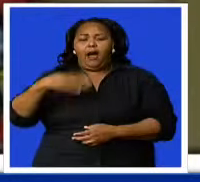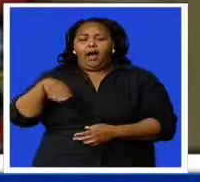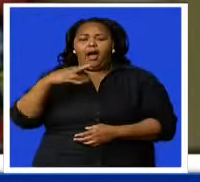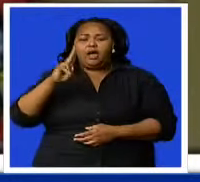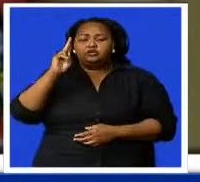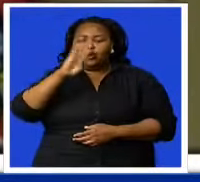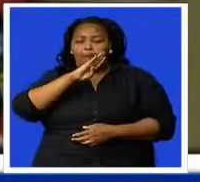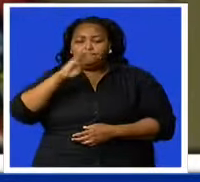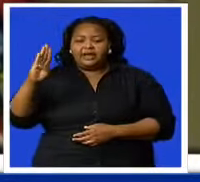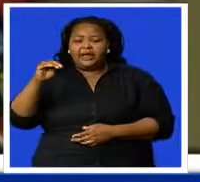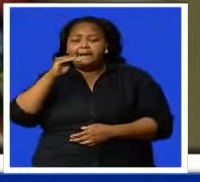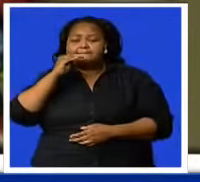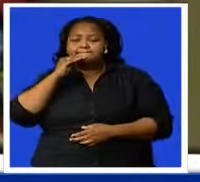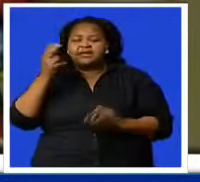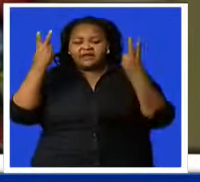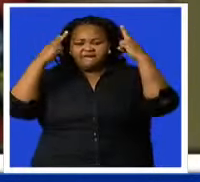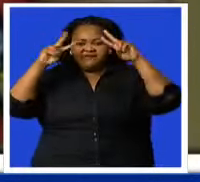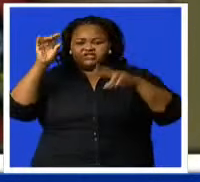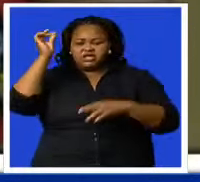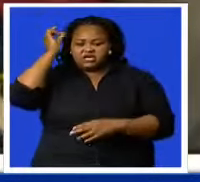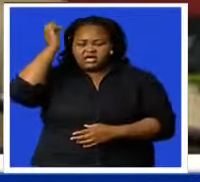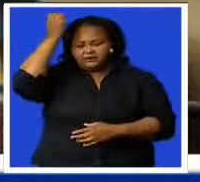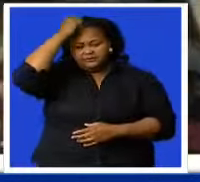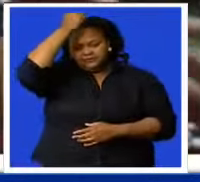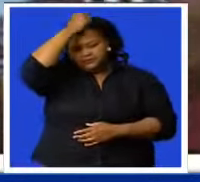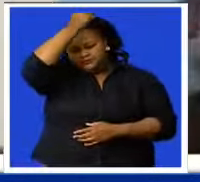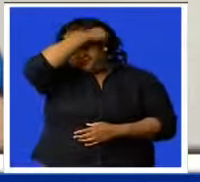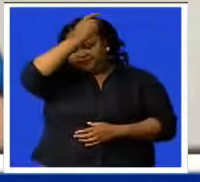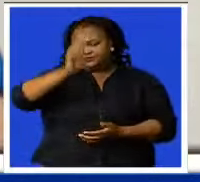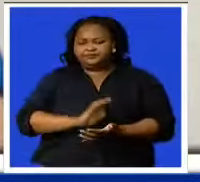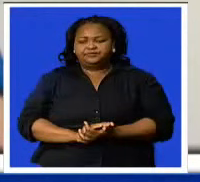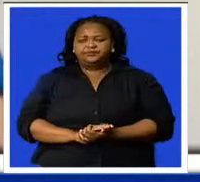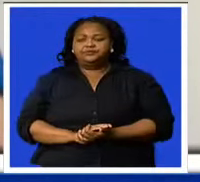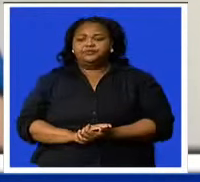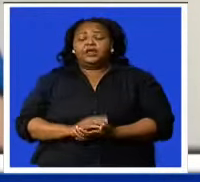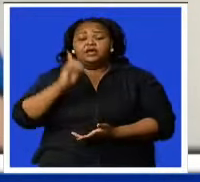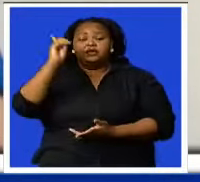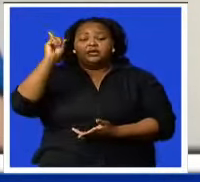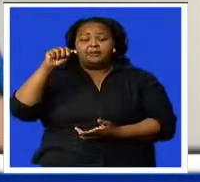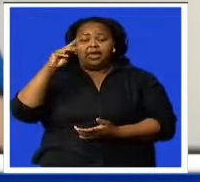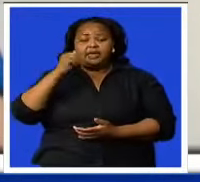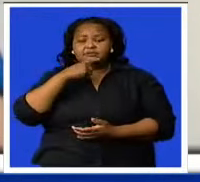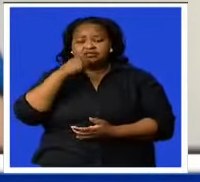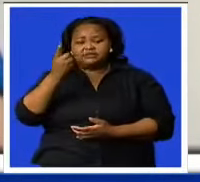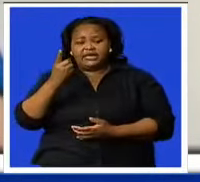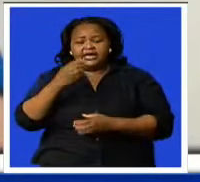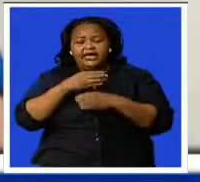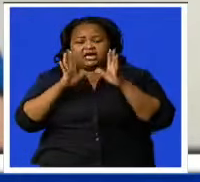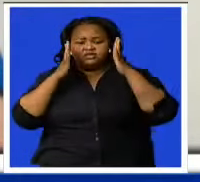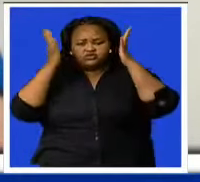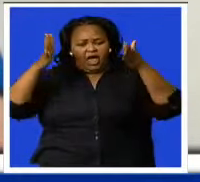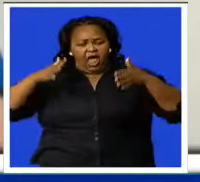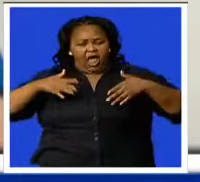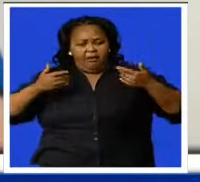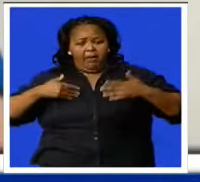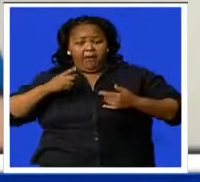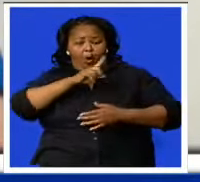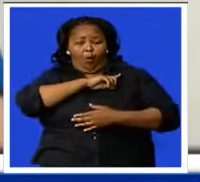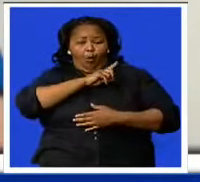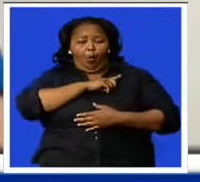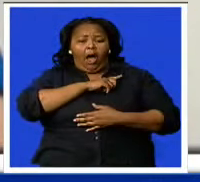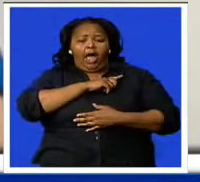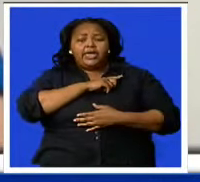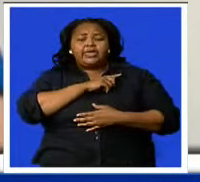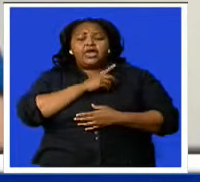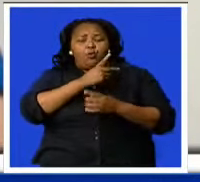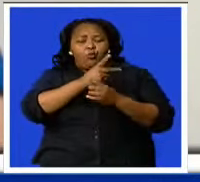wemalangeni liphupho lengwenyama yenkosi Mswati wesithathu. Iphindlandu nangolo lithi live leSwatini liyathokoza ukuthi sekudude